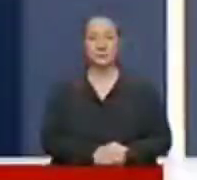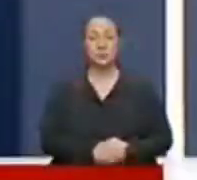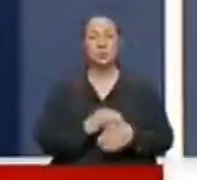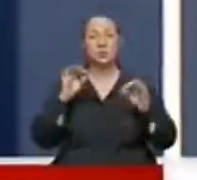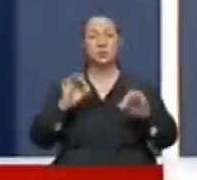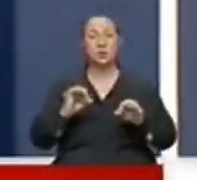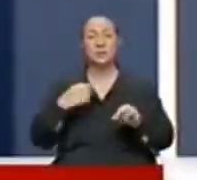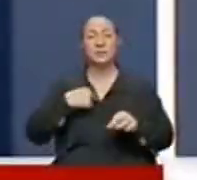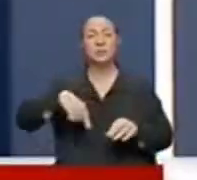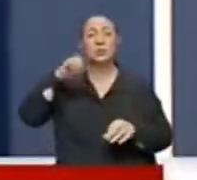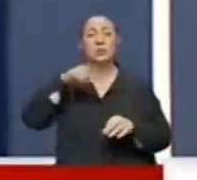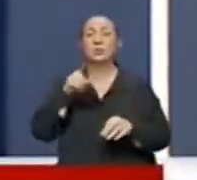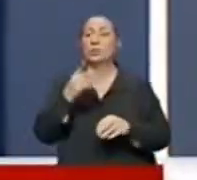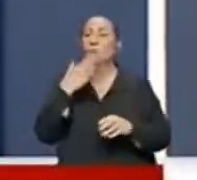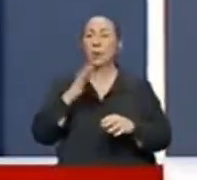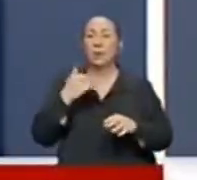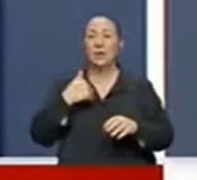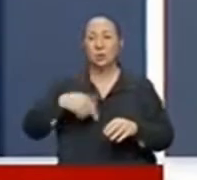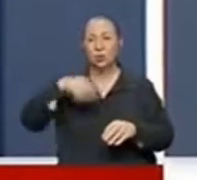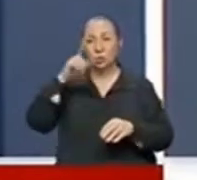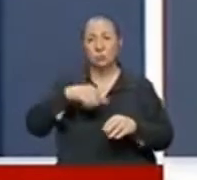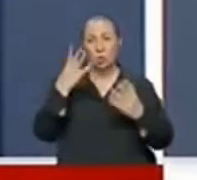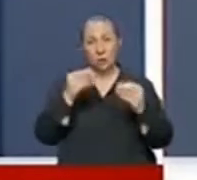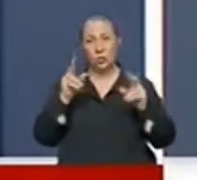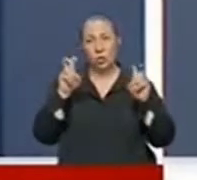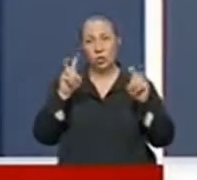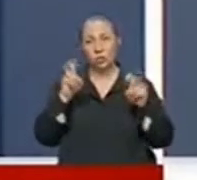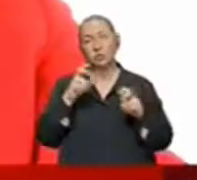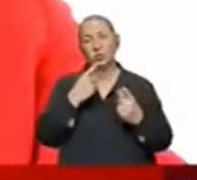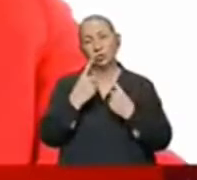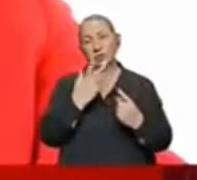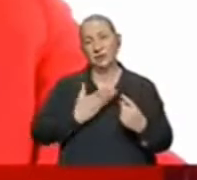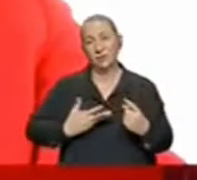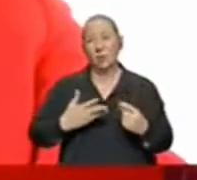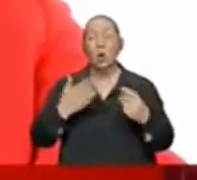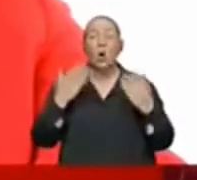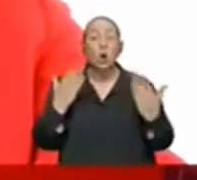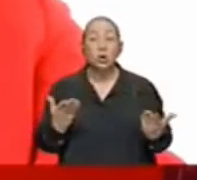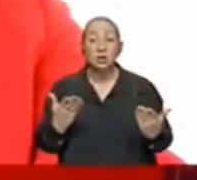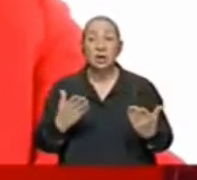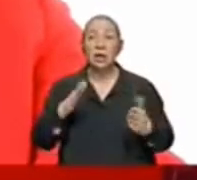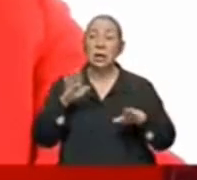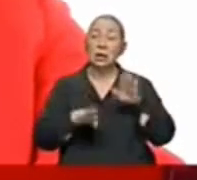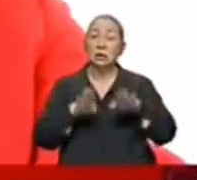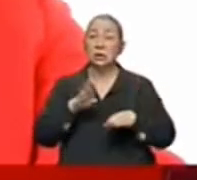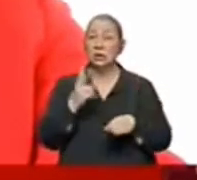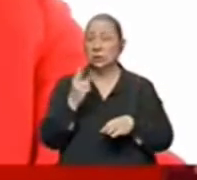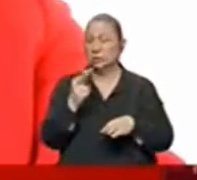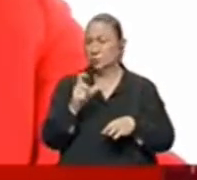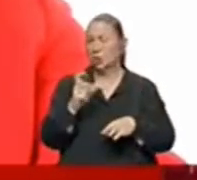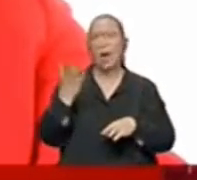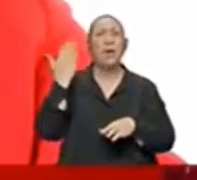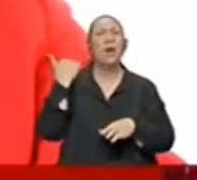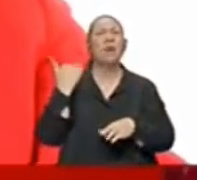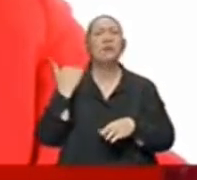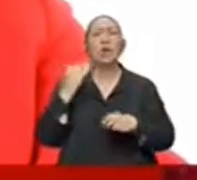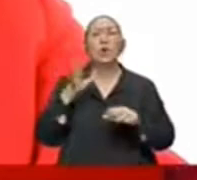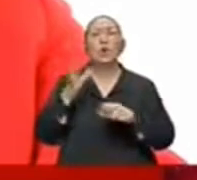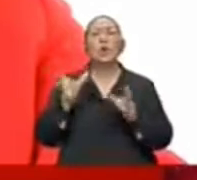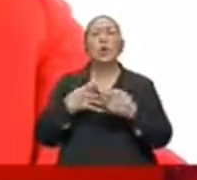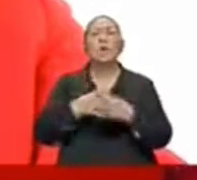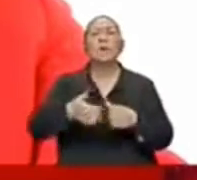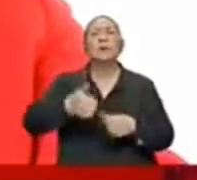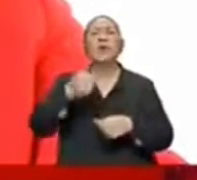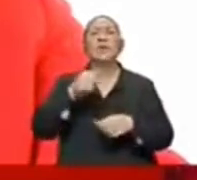Şu anda bizim gündemimizde bu yok. Ben gündemimizde olan konuları konuşmayı seviyorum. Oysa ki yaklaşık 2,5 ay evvel grup